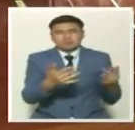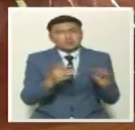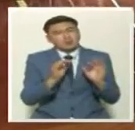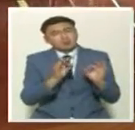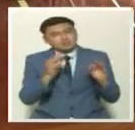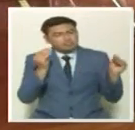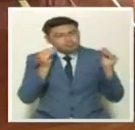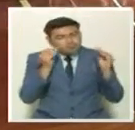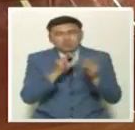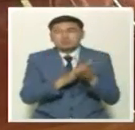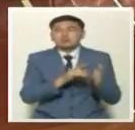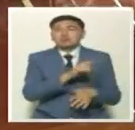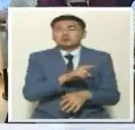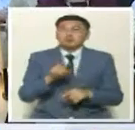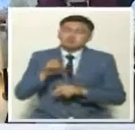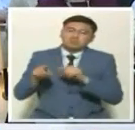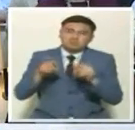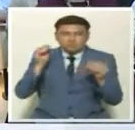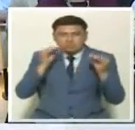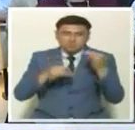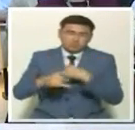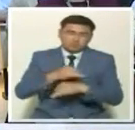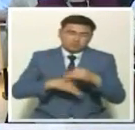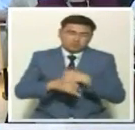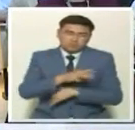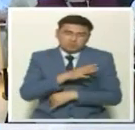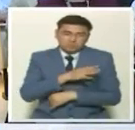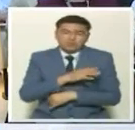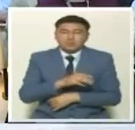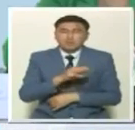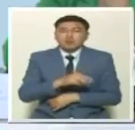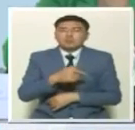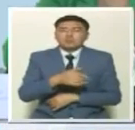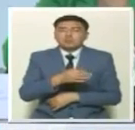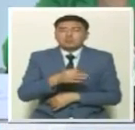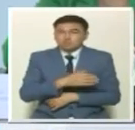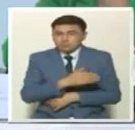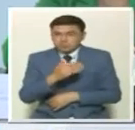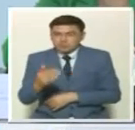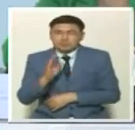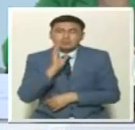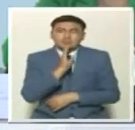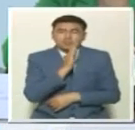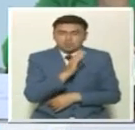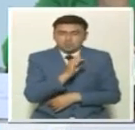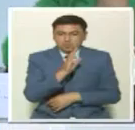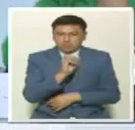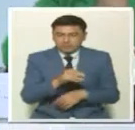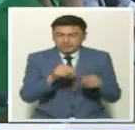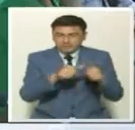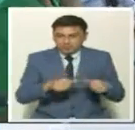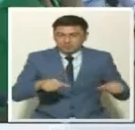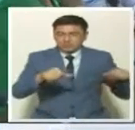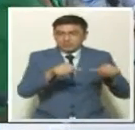Толығырақ әріптесім Мөлдір Батырбай тарқатады. Маңғыстаулық әйелдер қауымы кездесуде парламент мәжілісінің депутатымен ашық диалог құрды,